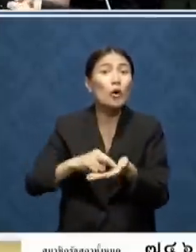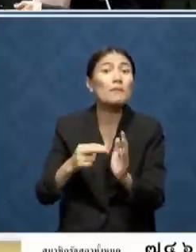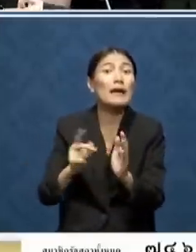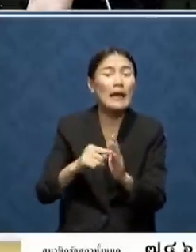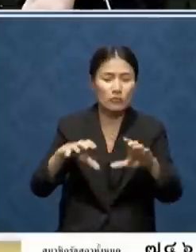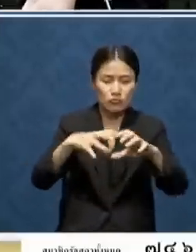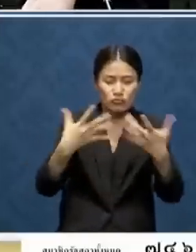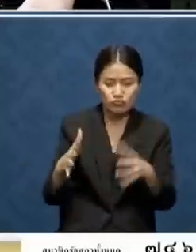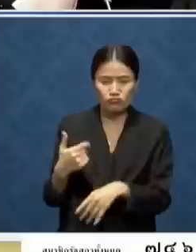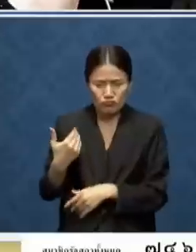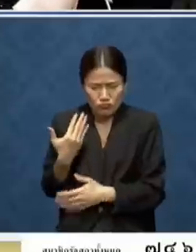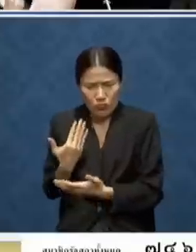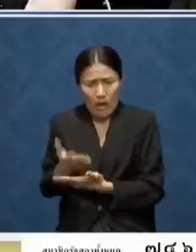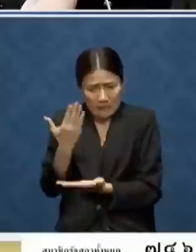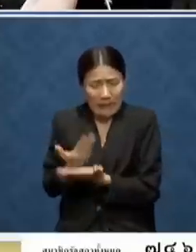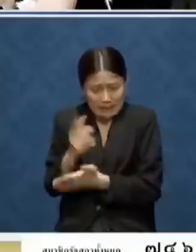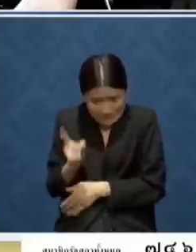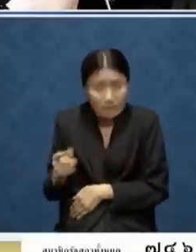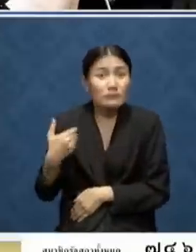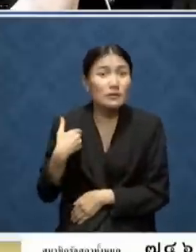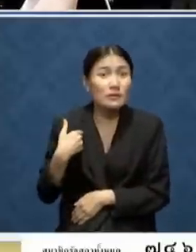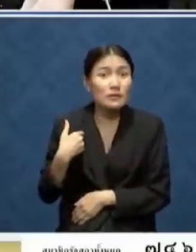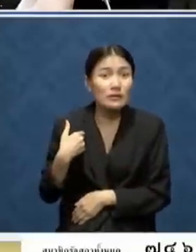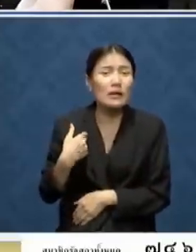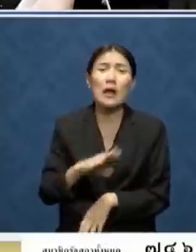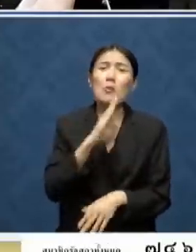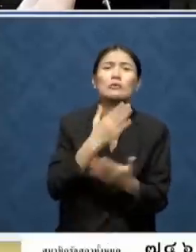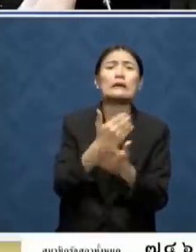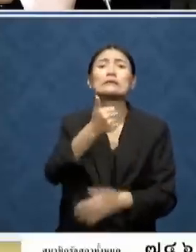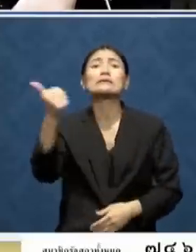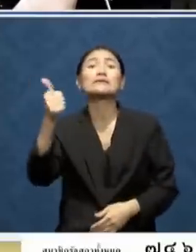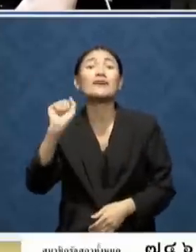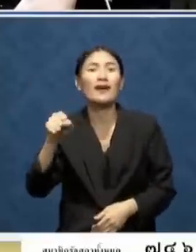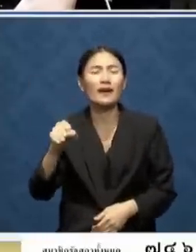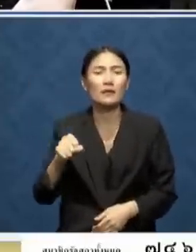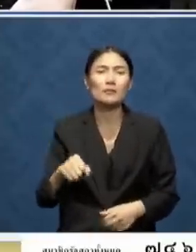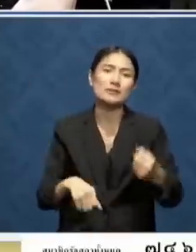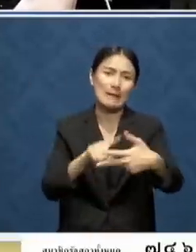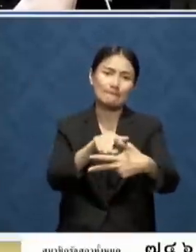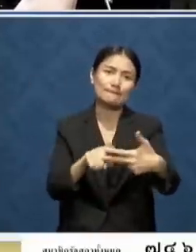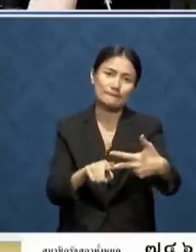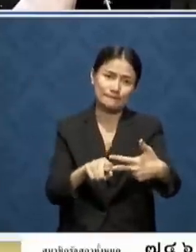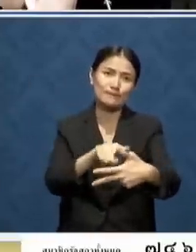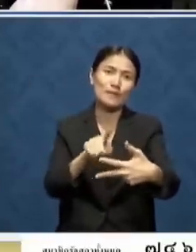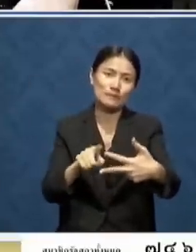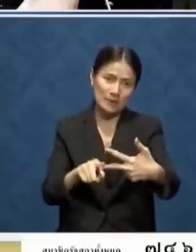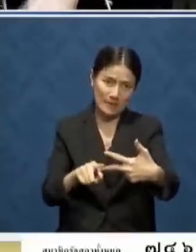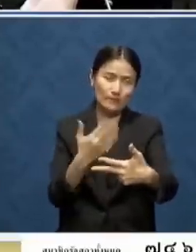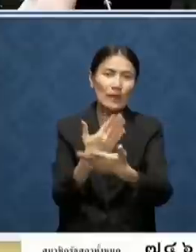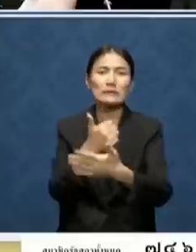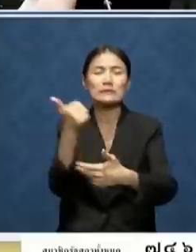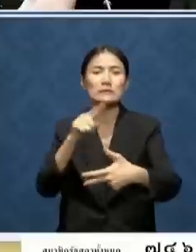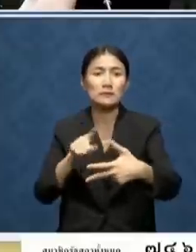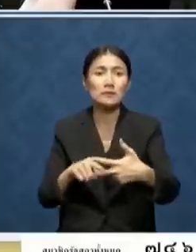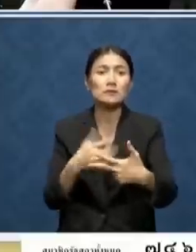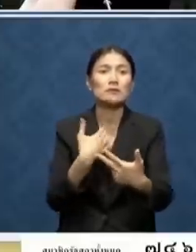นั้นหรือไม่นะคะหรือถ้าใช้เงินนอกงบประมาณมี 3ช้อยส์ค่ะเท่าที่มีเท่าที่จะมีเงินพอนะคะก็คือกู้